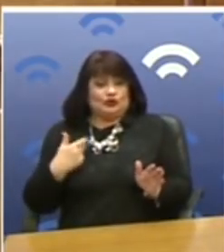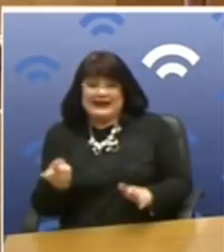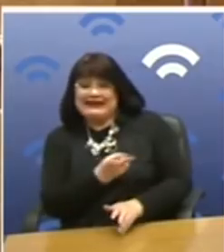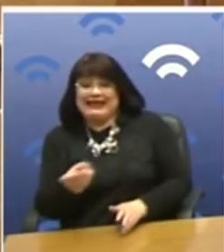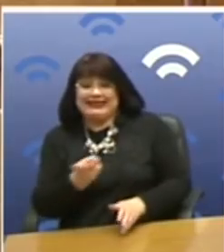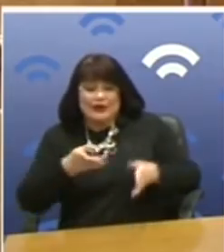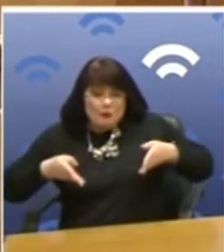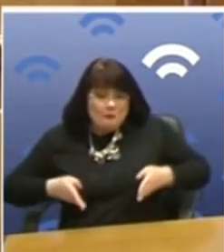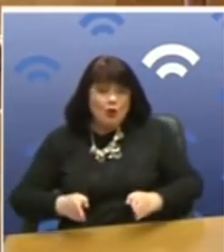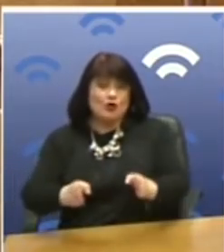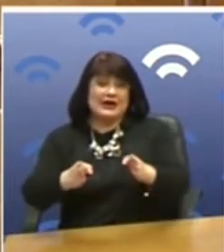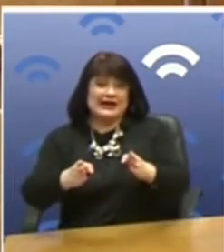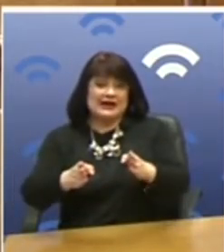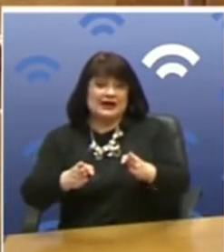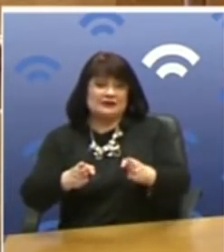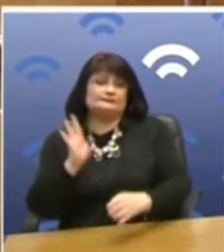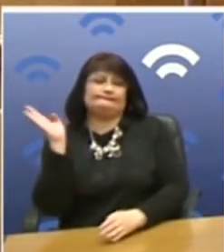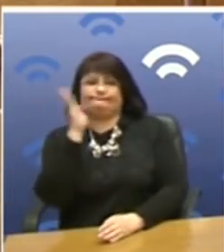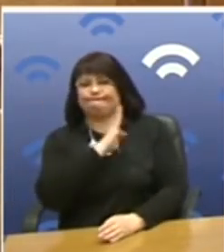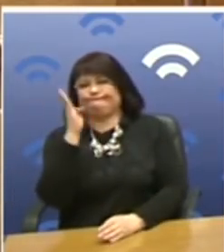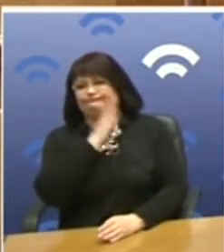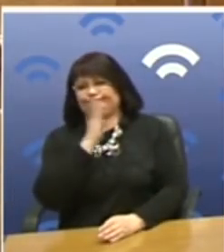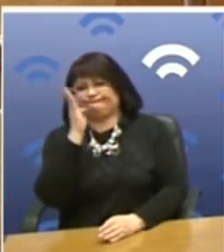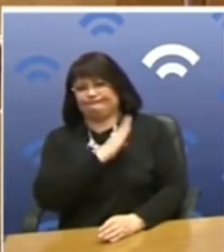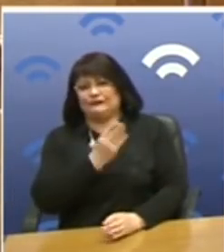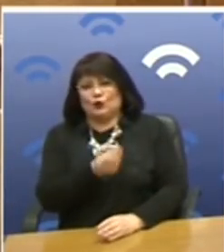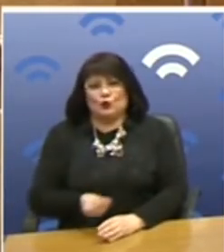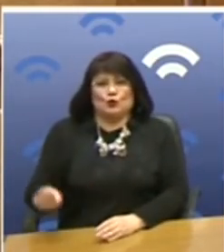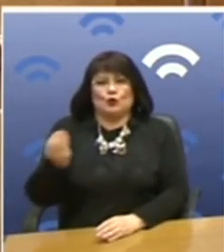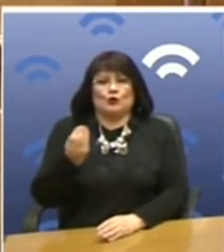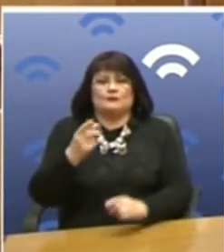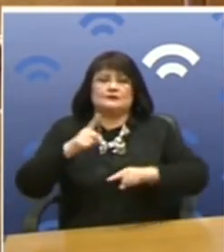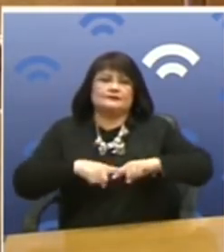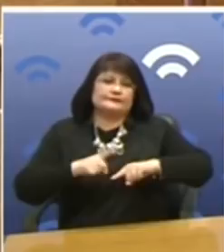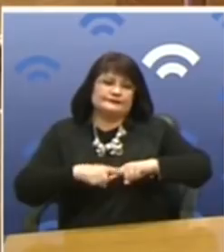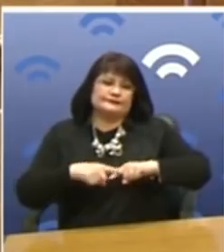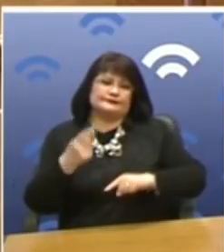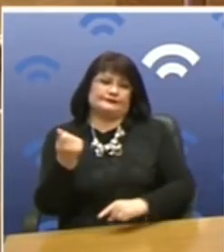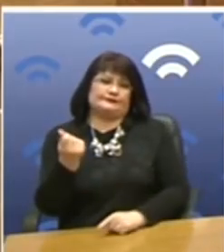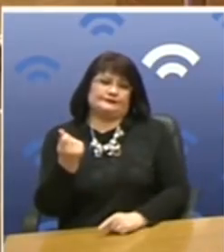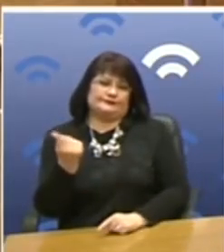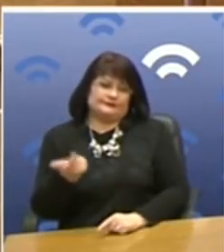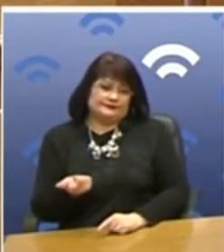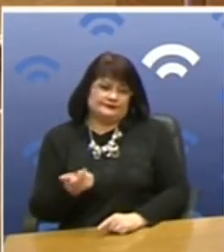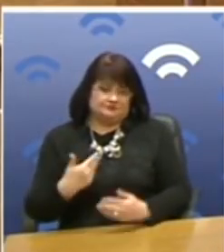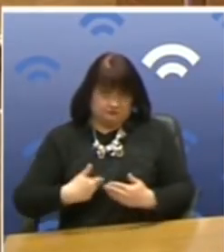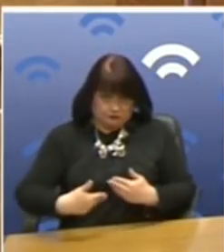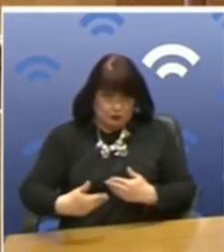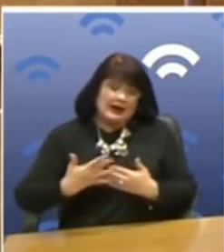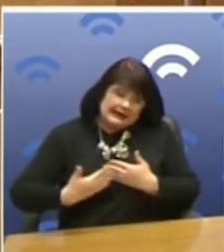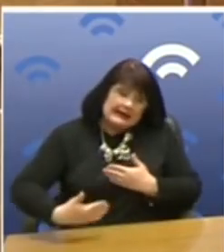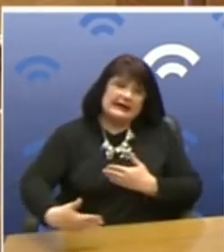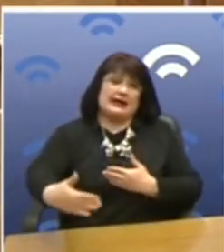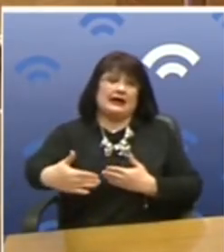δύο στην οικονομία εκθέτει πολλαπλάσια την εγχώρια οικονομία και μεσοπρόθεσμα και